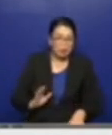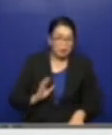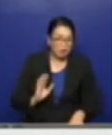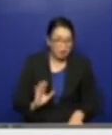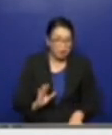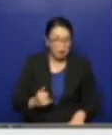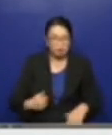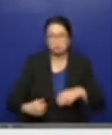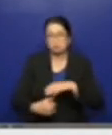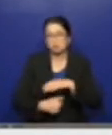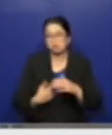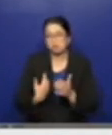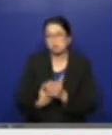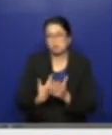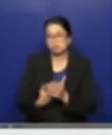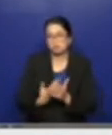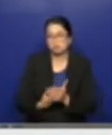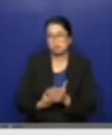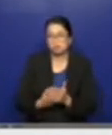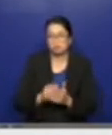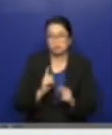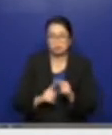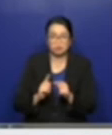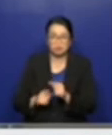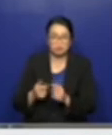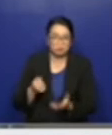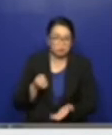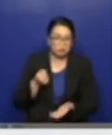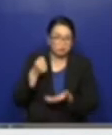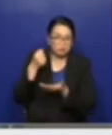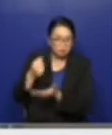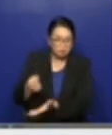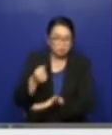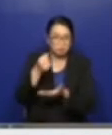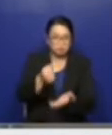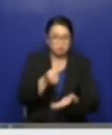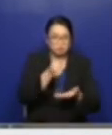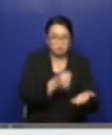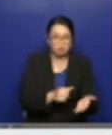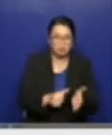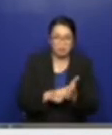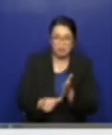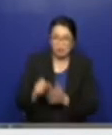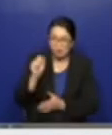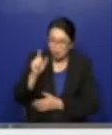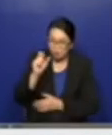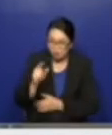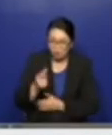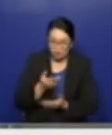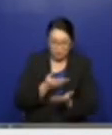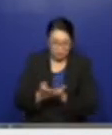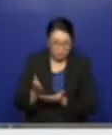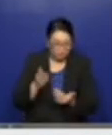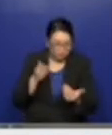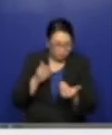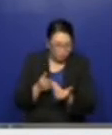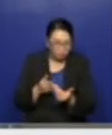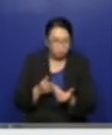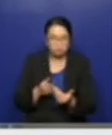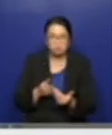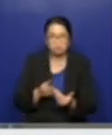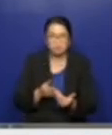ทุกวงเงินนะฮะให้ถือเป็นการเร่งด่วนจัดซื้อแบบเฉพาะเจาะจงได้ไม่ต้อง